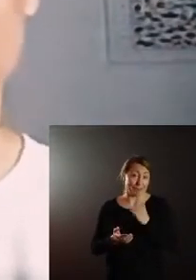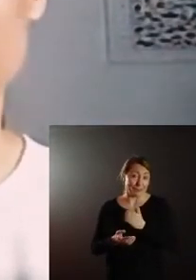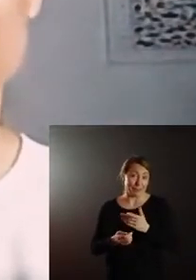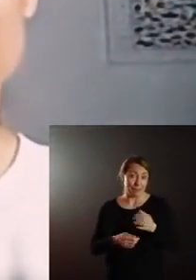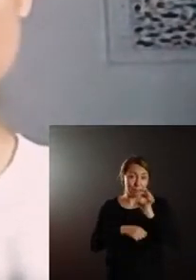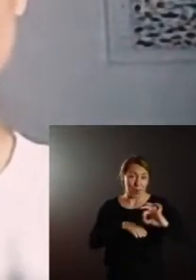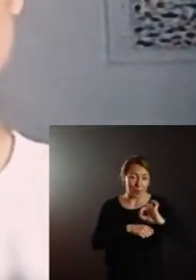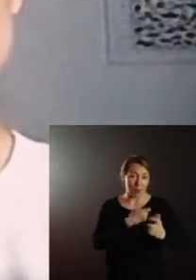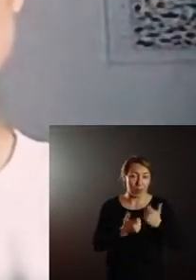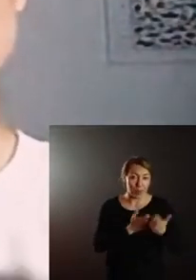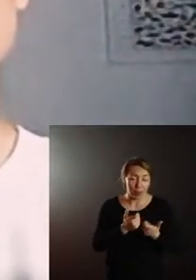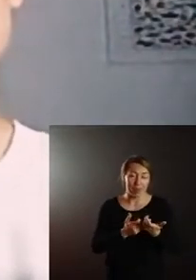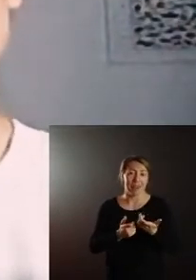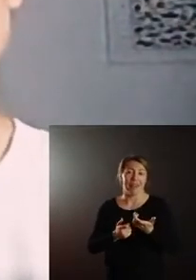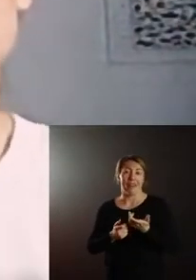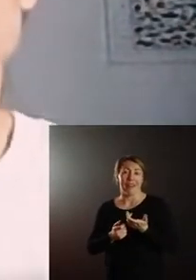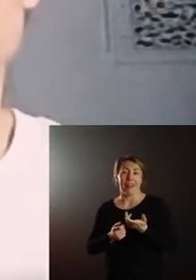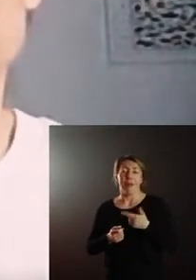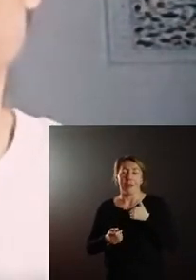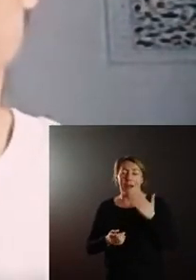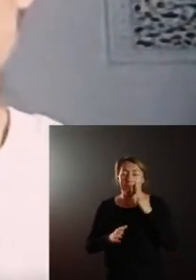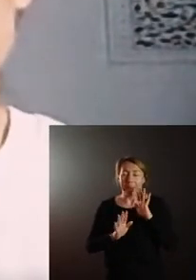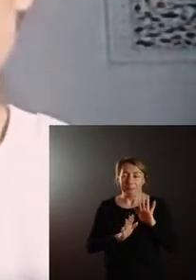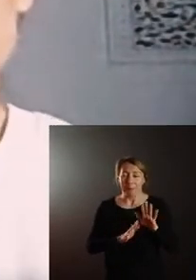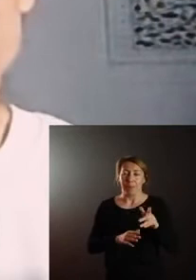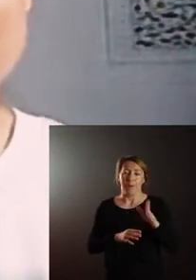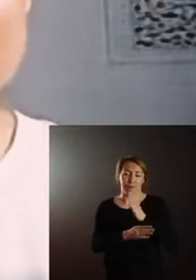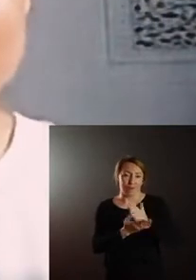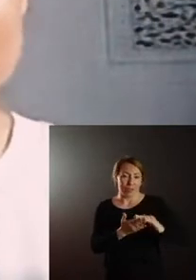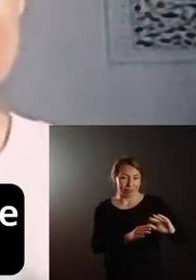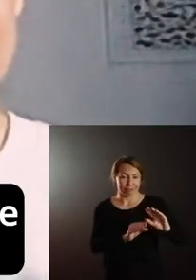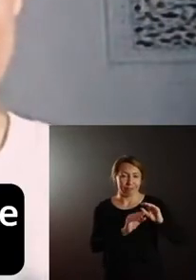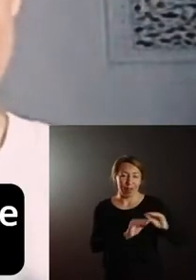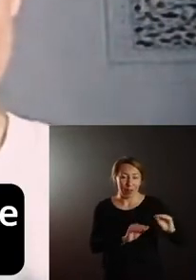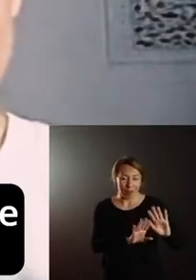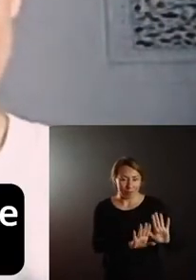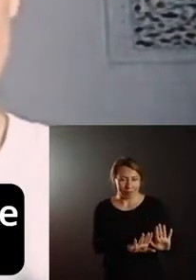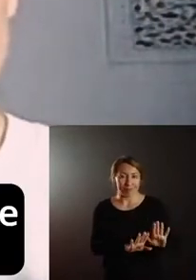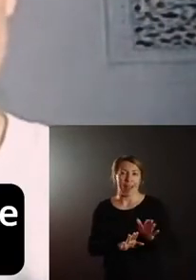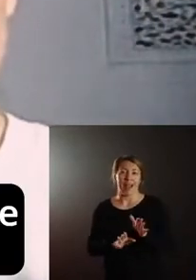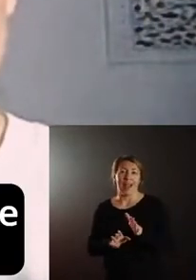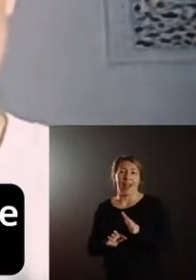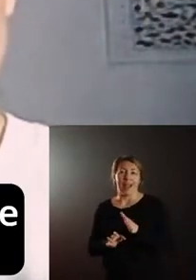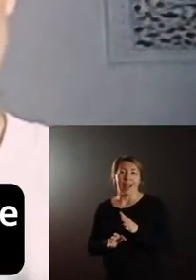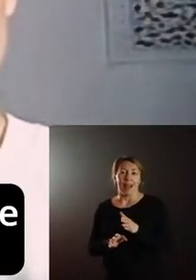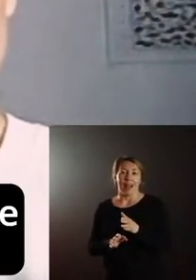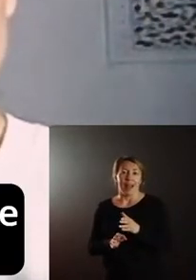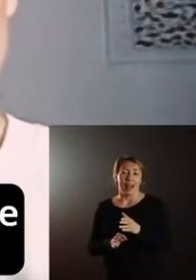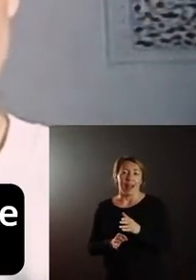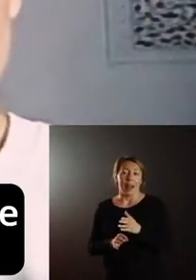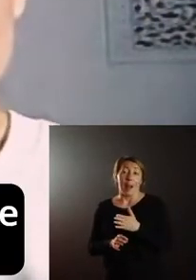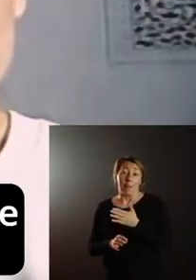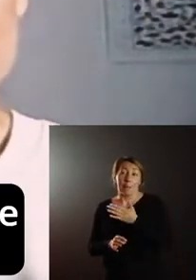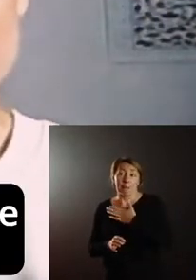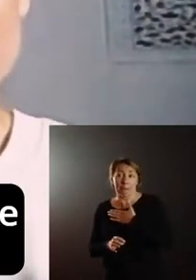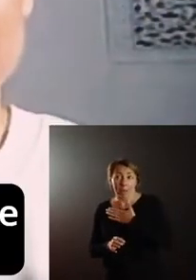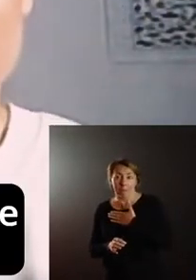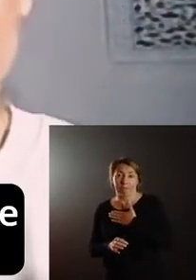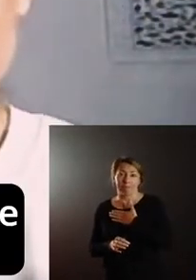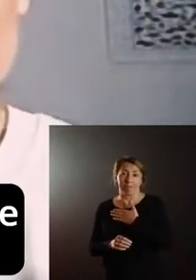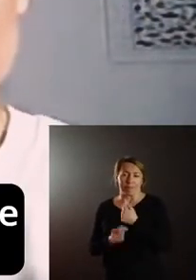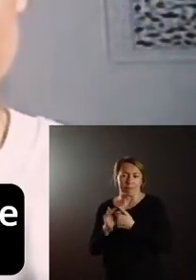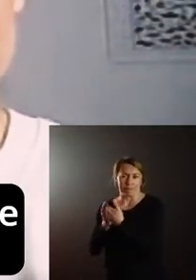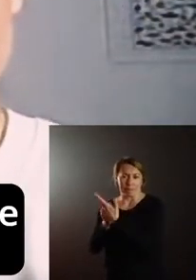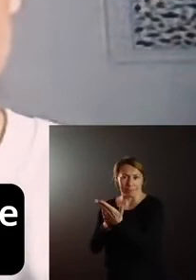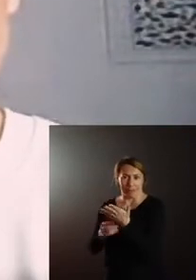pani Doroto mówiła że każdy Się zestarzeje więc tak naprawdę projektowanie uniwersalne jest projektowaniem